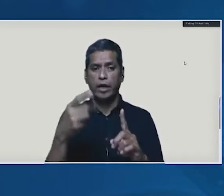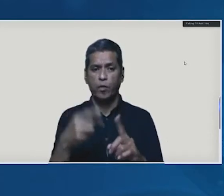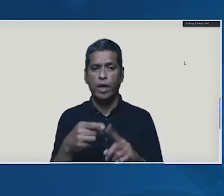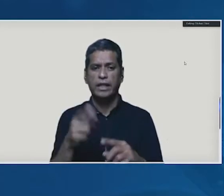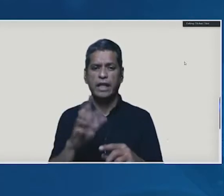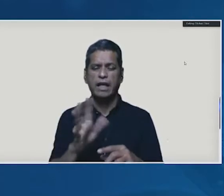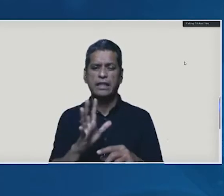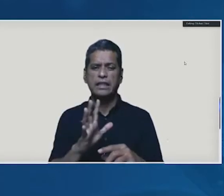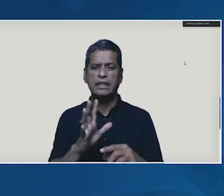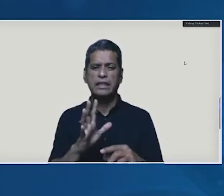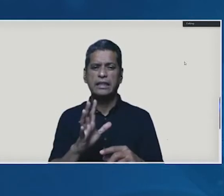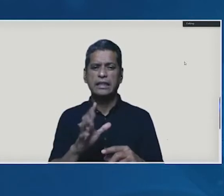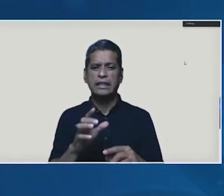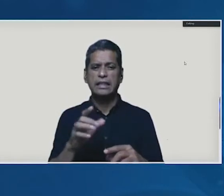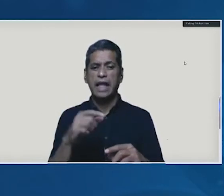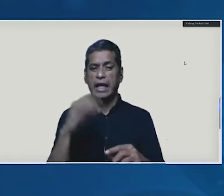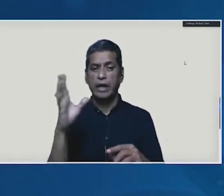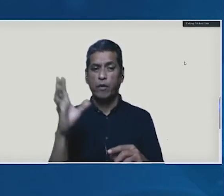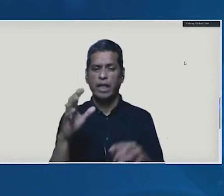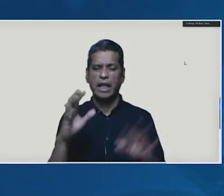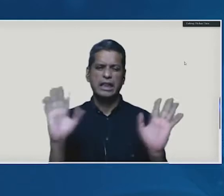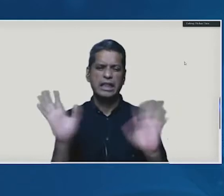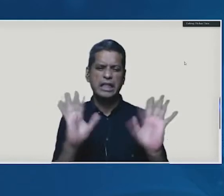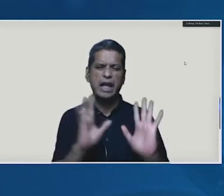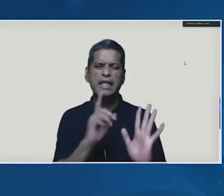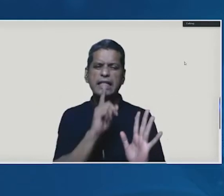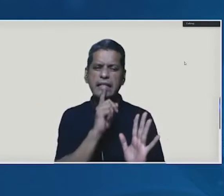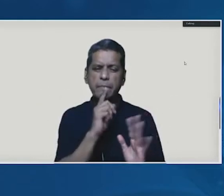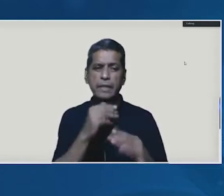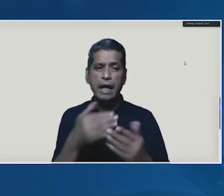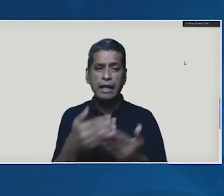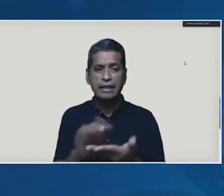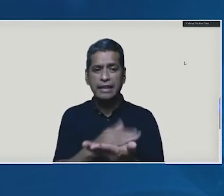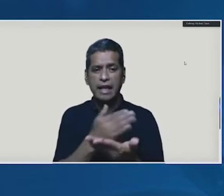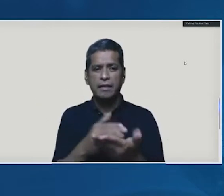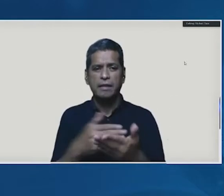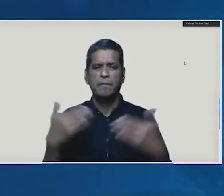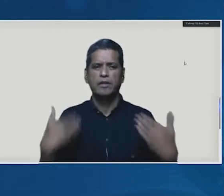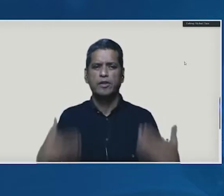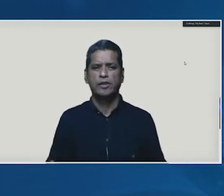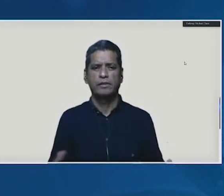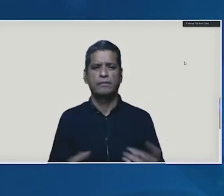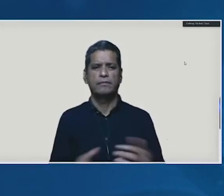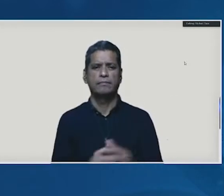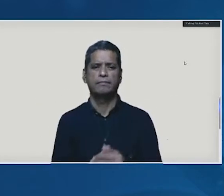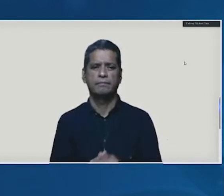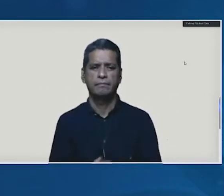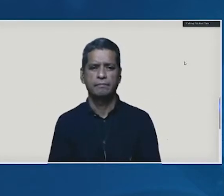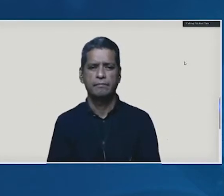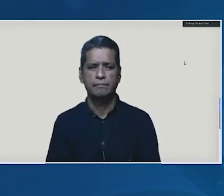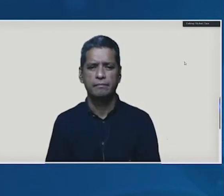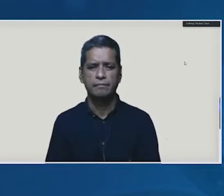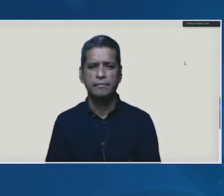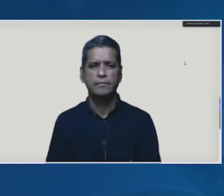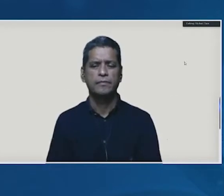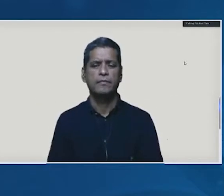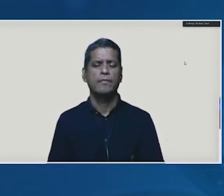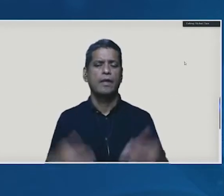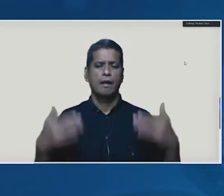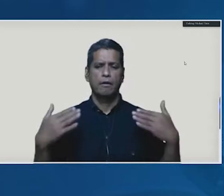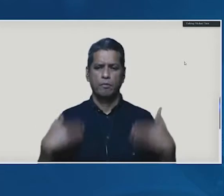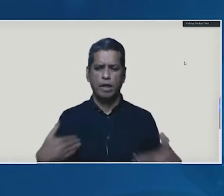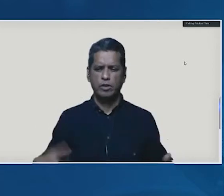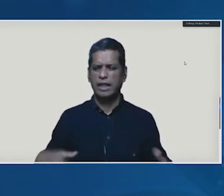Inilah dia mereka akui tidak ada kamu yang bisa melakukannya manusia tidak ada bisa